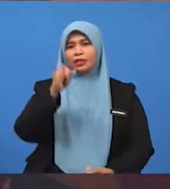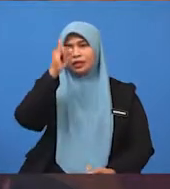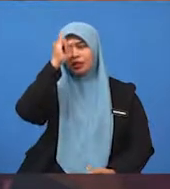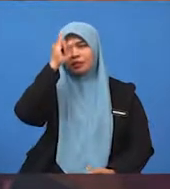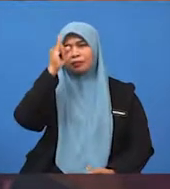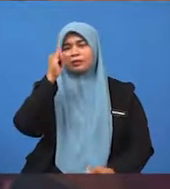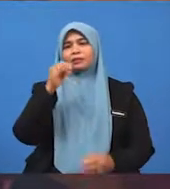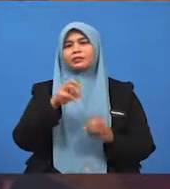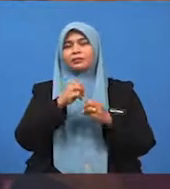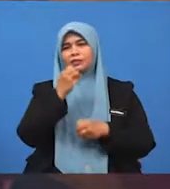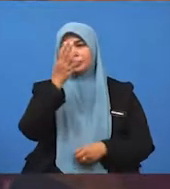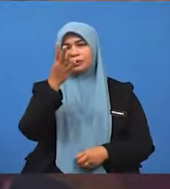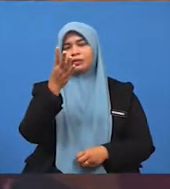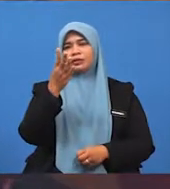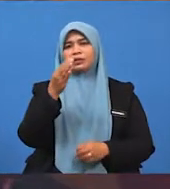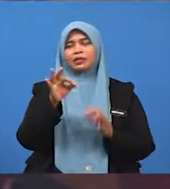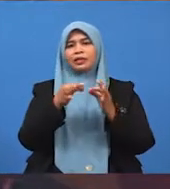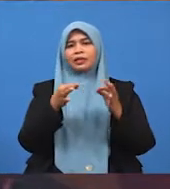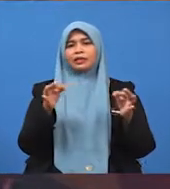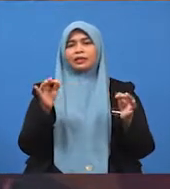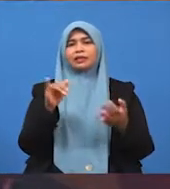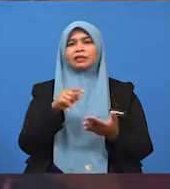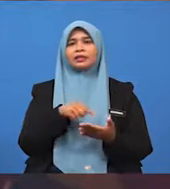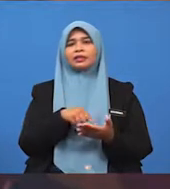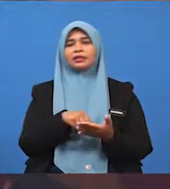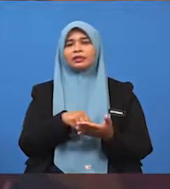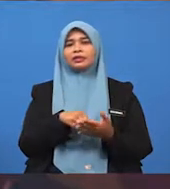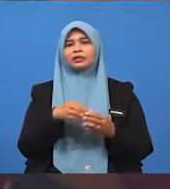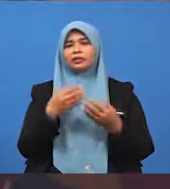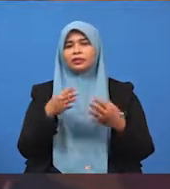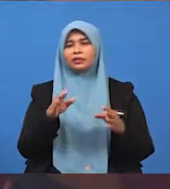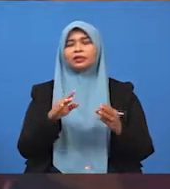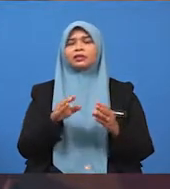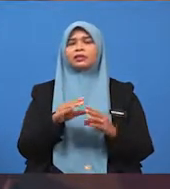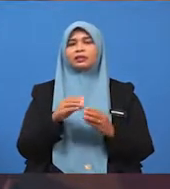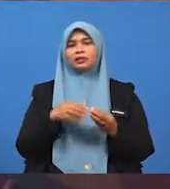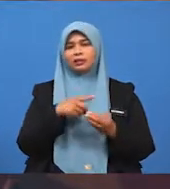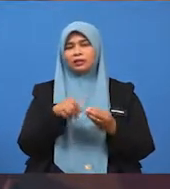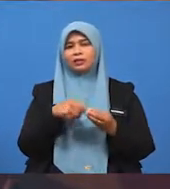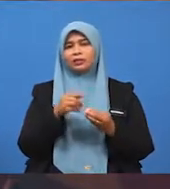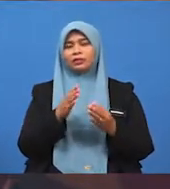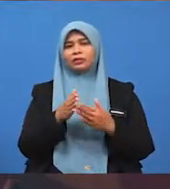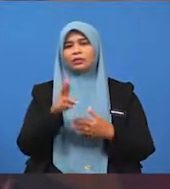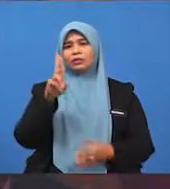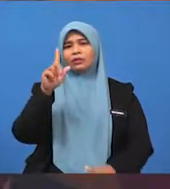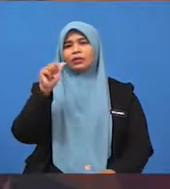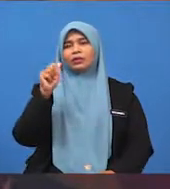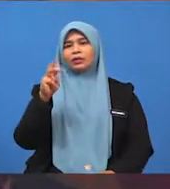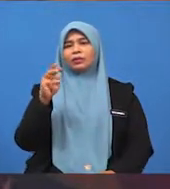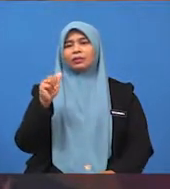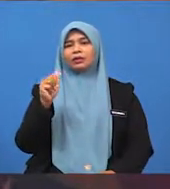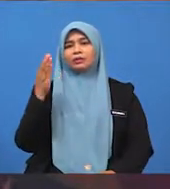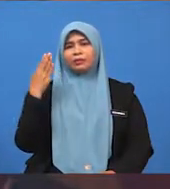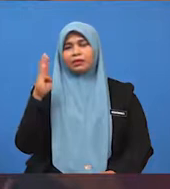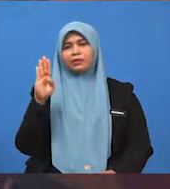khilaf bahawa penurunan yang dimaksudkan adalah daripada Lauh Mahfuz ke